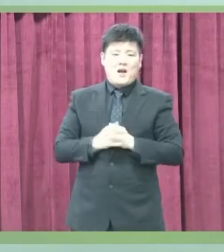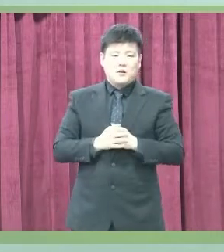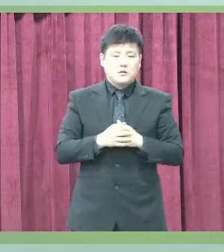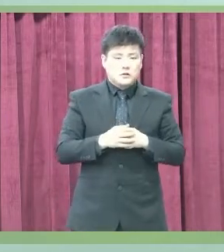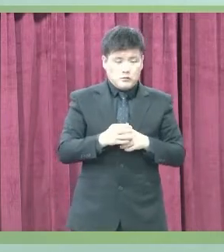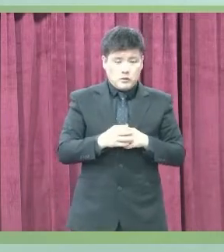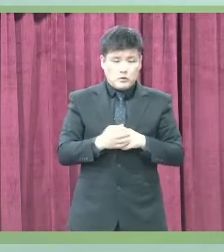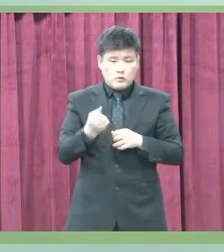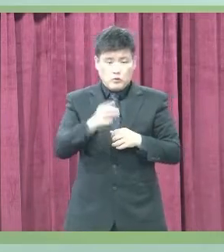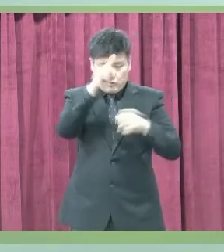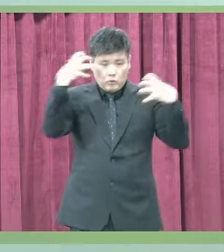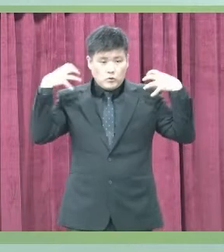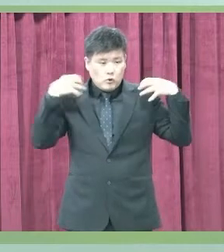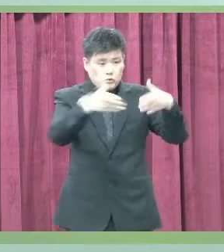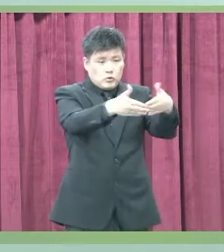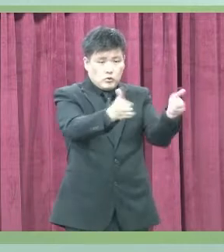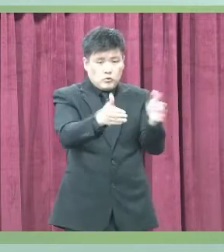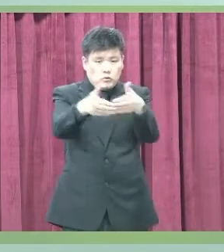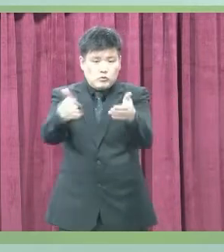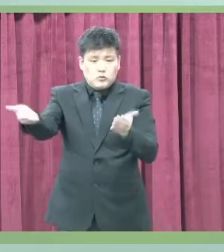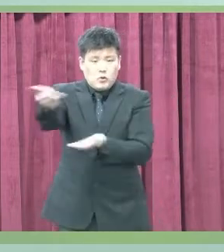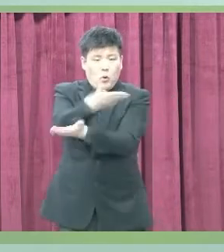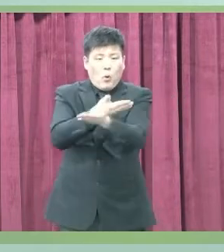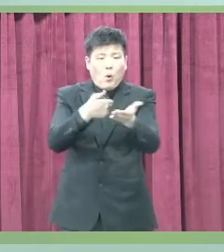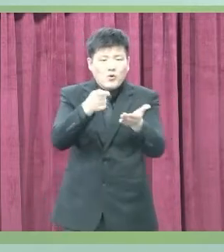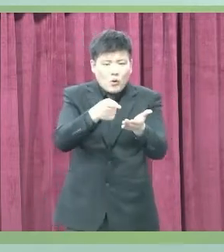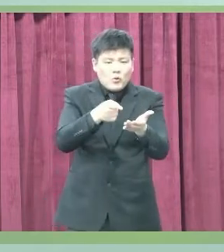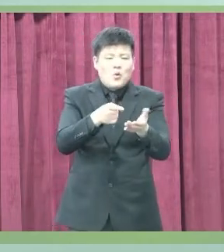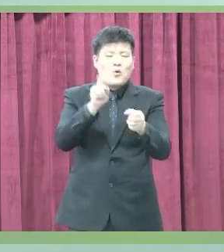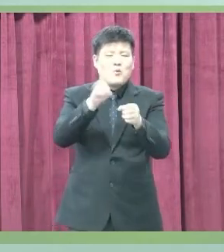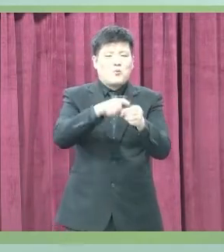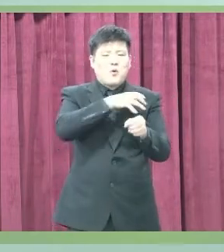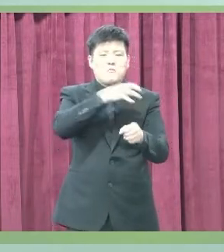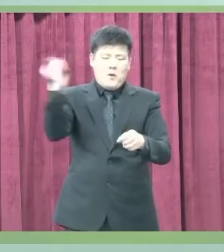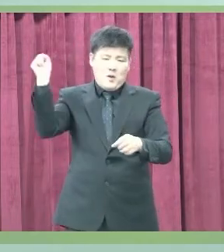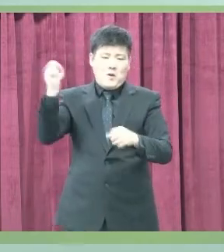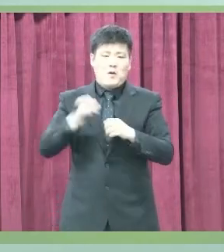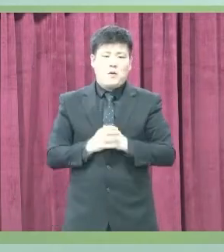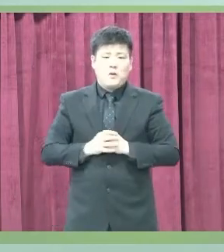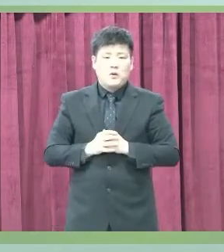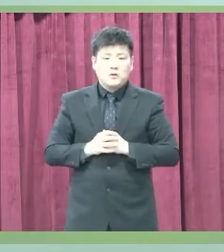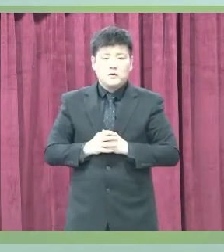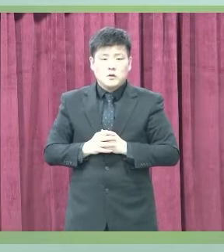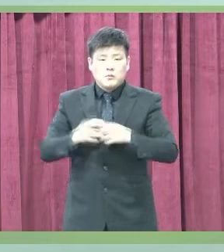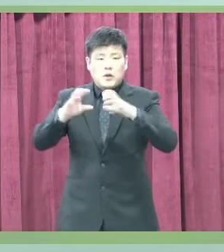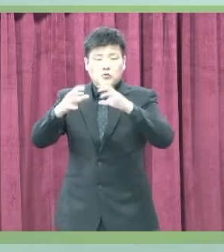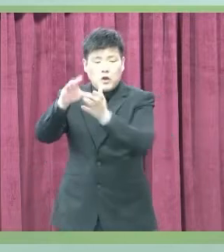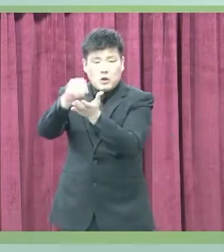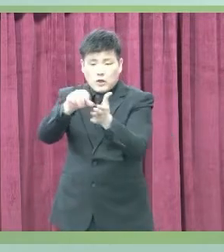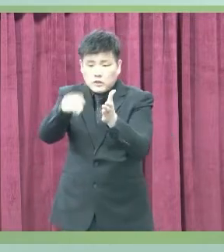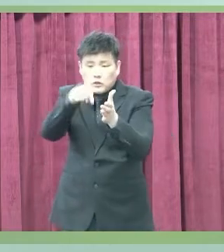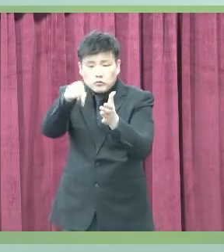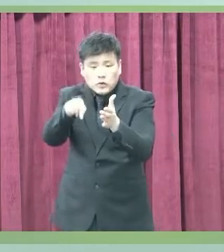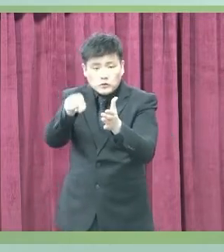되어 있는데 우리가 목표 달성을 했고요. 또 국민건강증진 종합계획에도 중점과제에 장애인 건강이 있는데